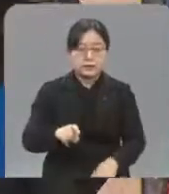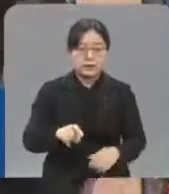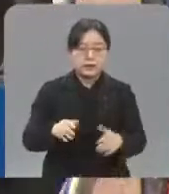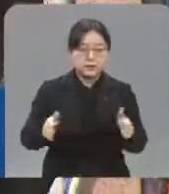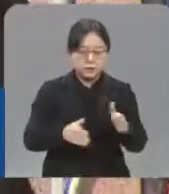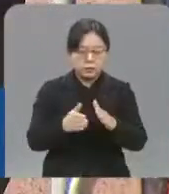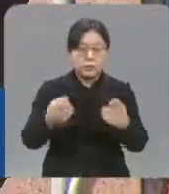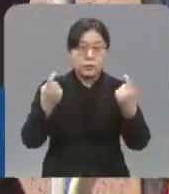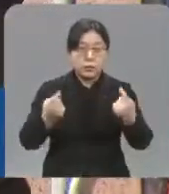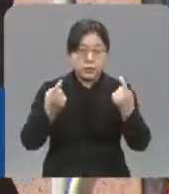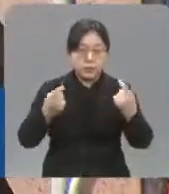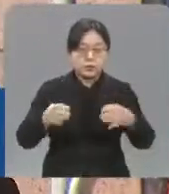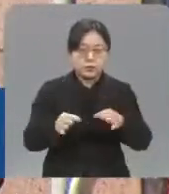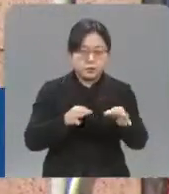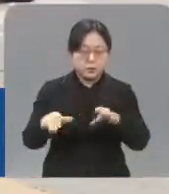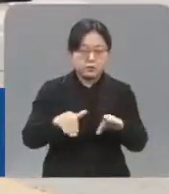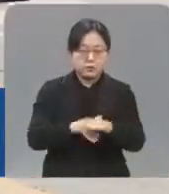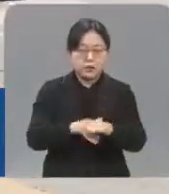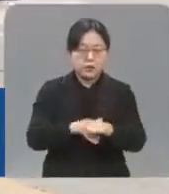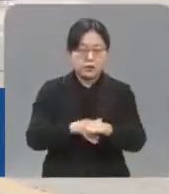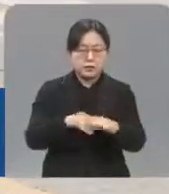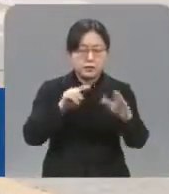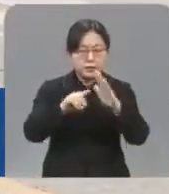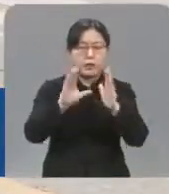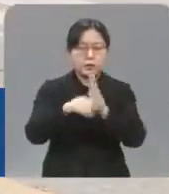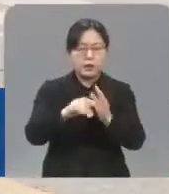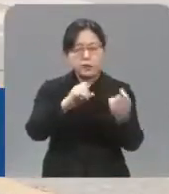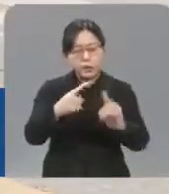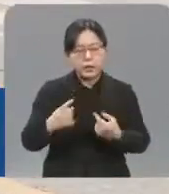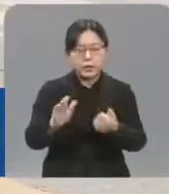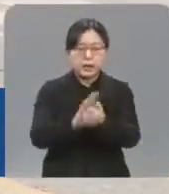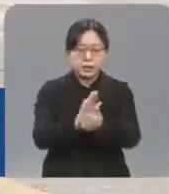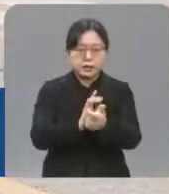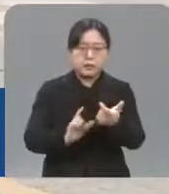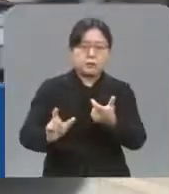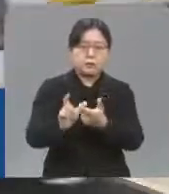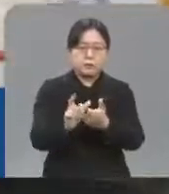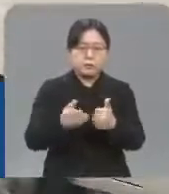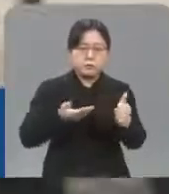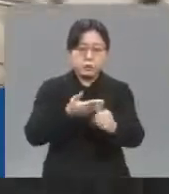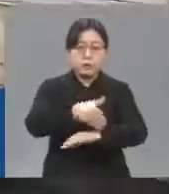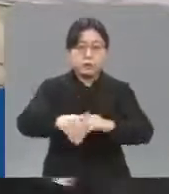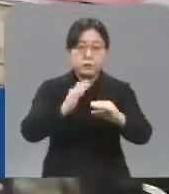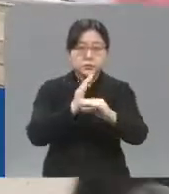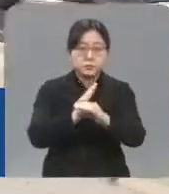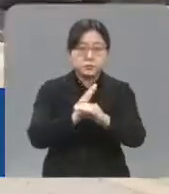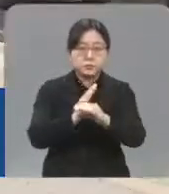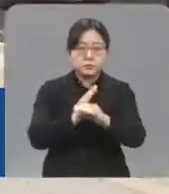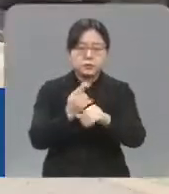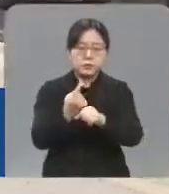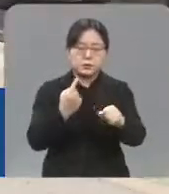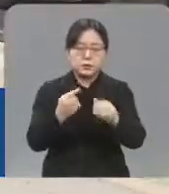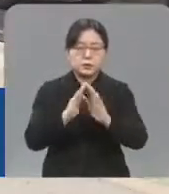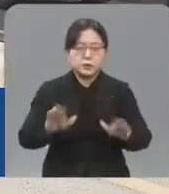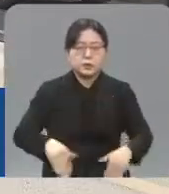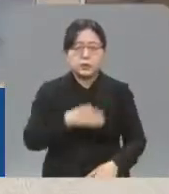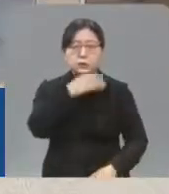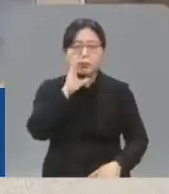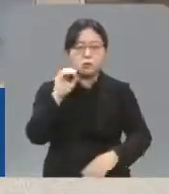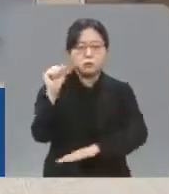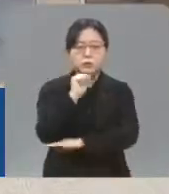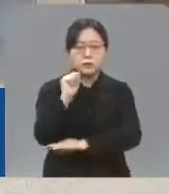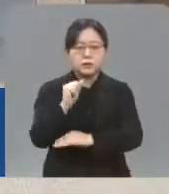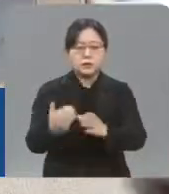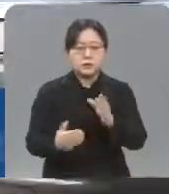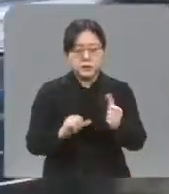도내 관광, 상업, 문화시설 이용 시 할인 혜택을 추가로 지급할 방침입니다. 지난해 전남에서 고령 운전자로